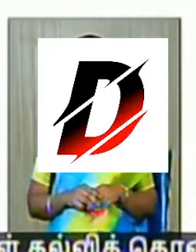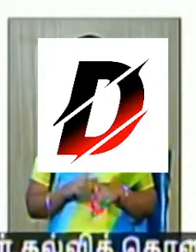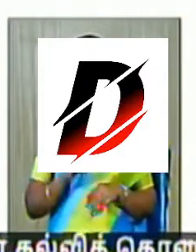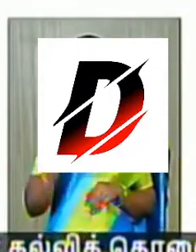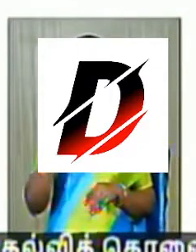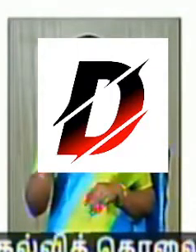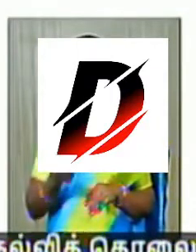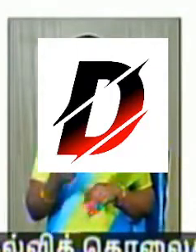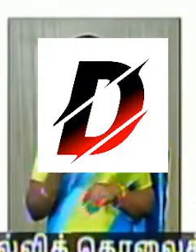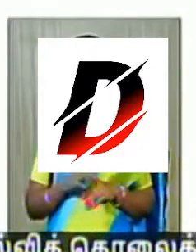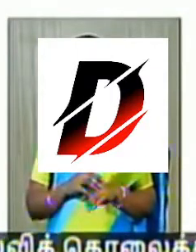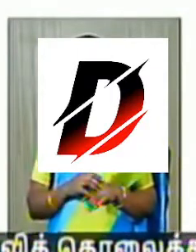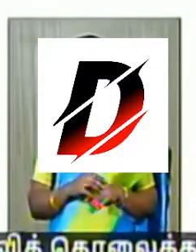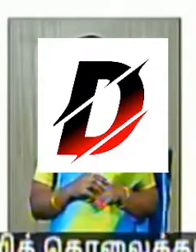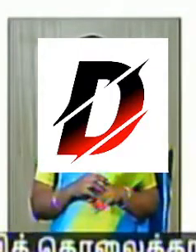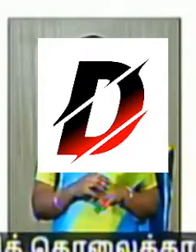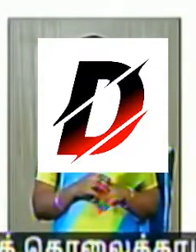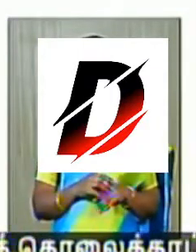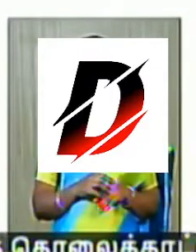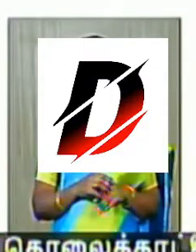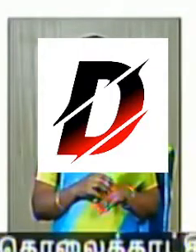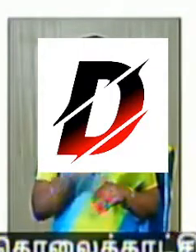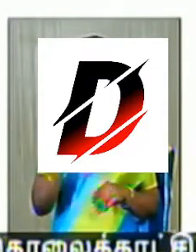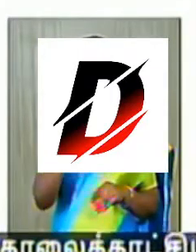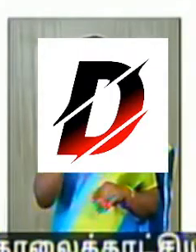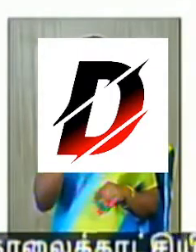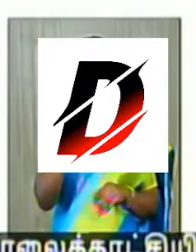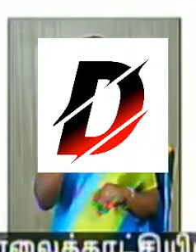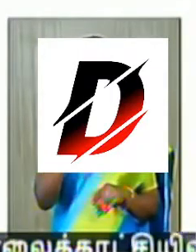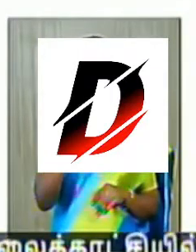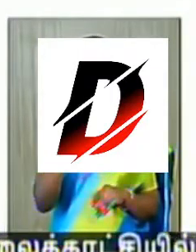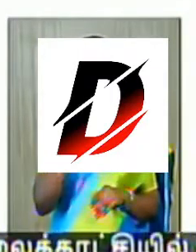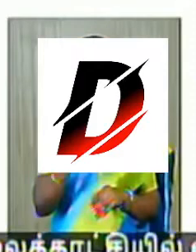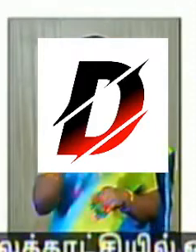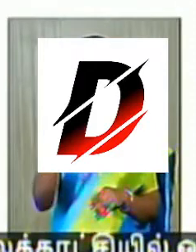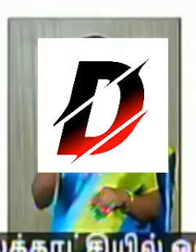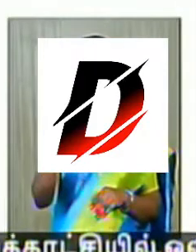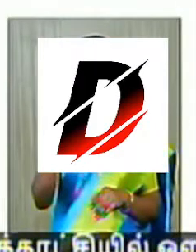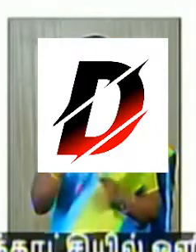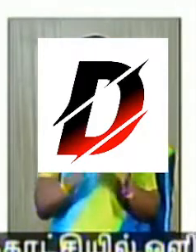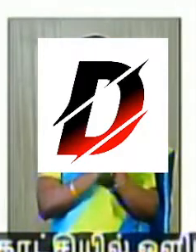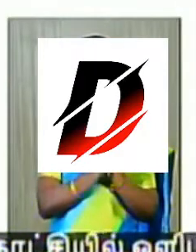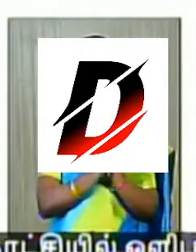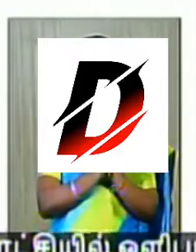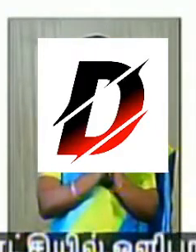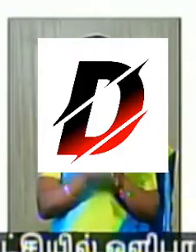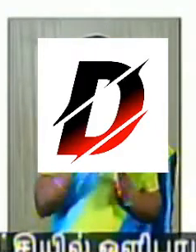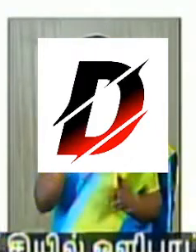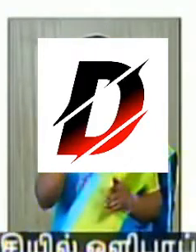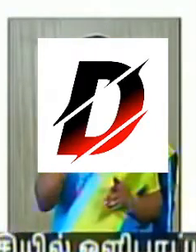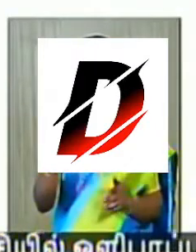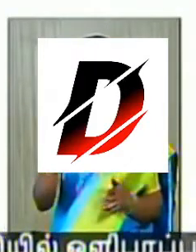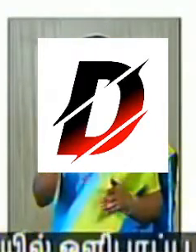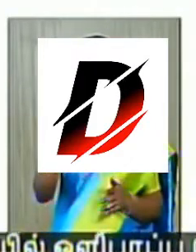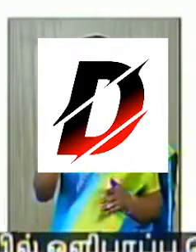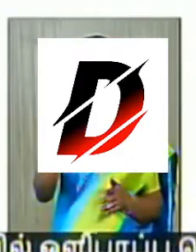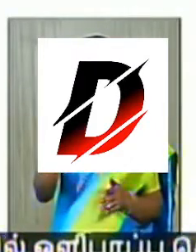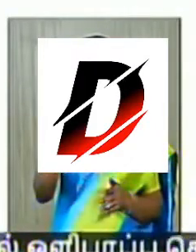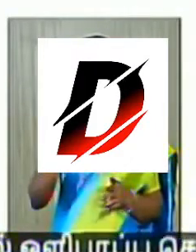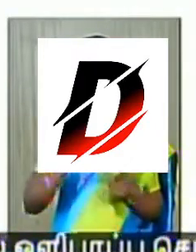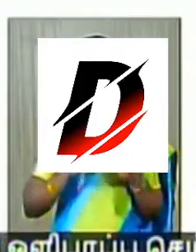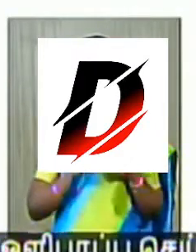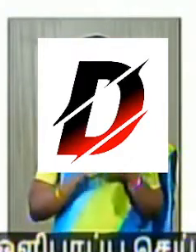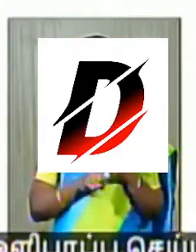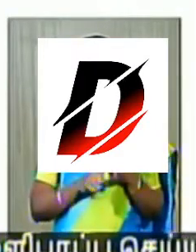ஸோ 9. அடுத்த ரெண்டு மைனஸ் நம்பர் இருக்கு பாருங்க, -2-6 கூட்டிக்கிறாங்க பாருங்க, -1 -6 கூட்டிக்கிறாங்க பாருங்க,